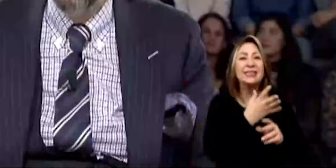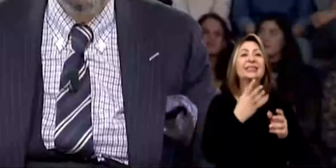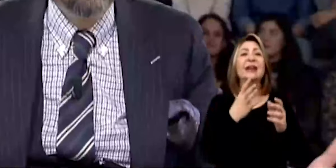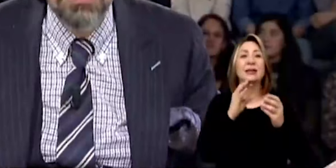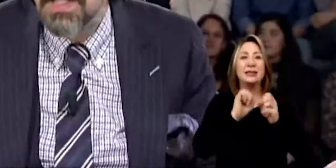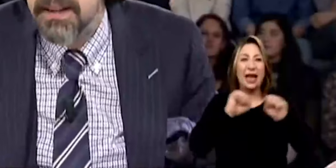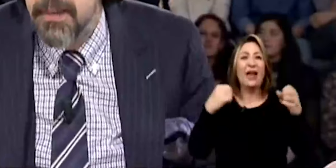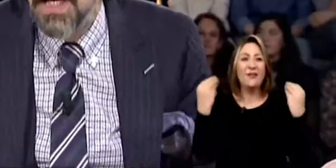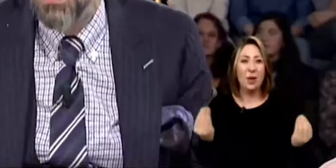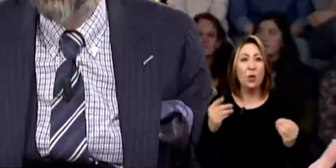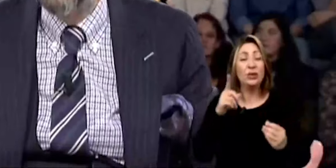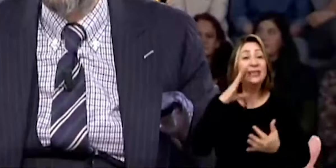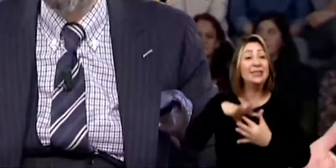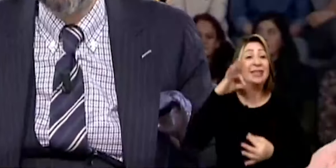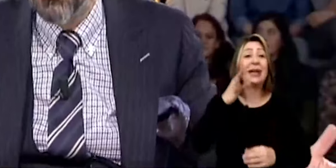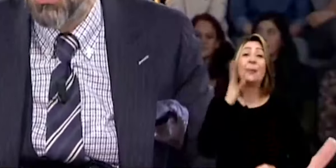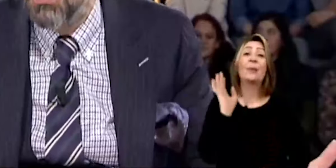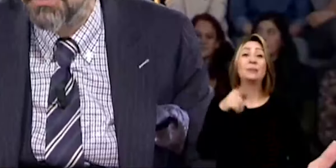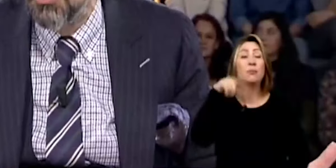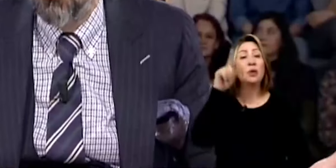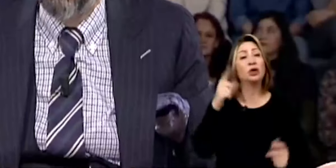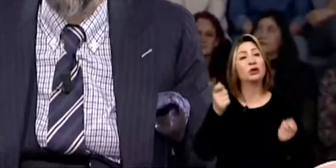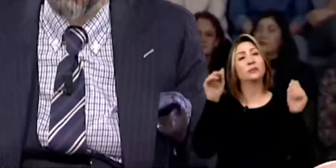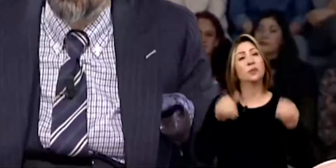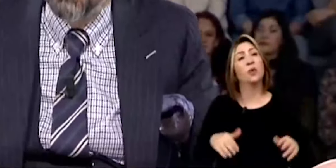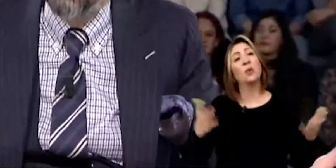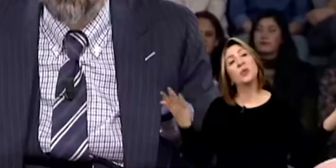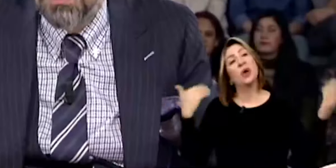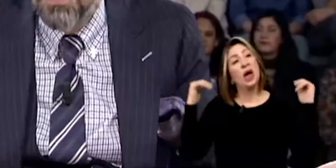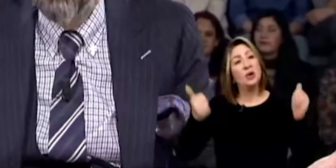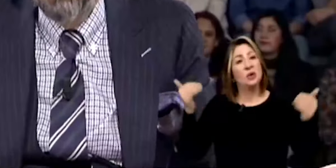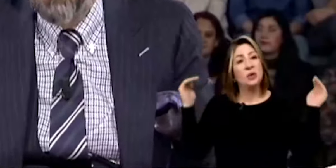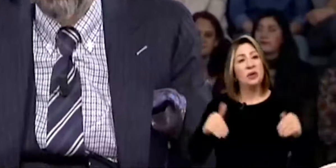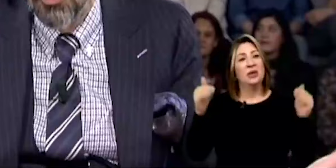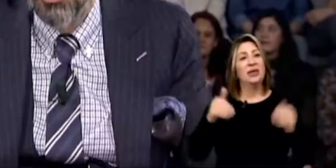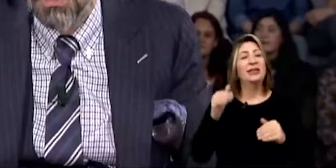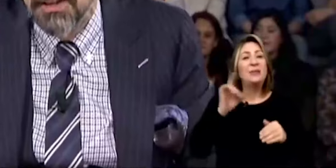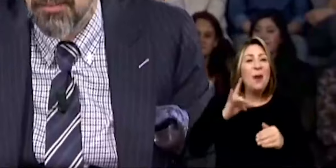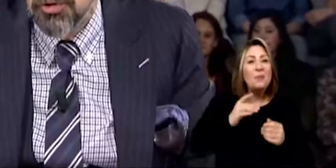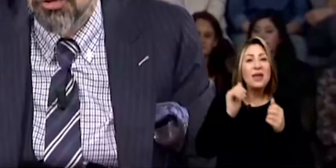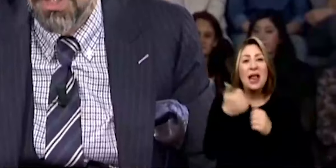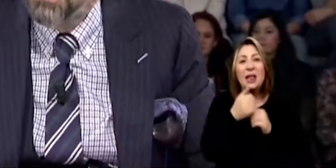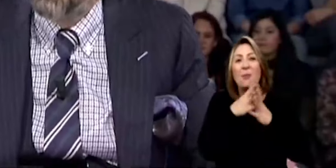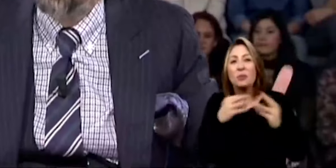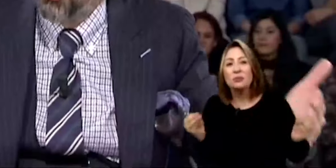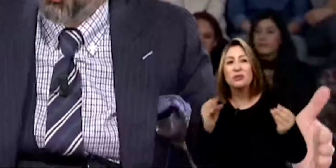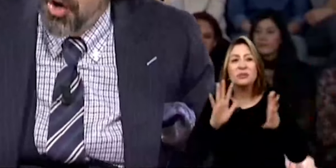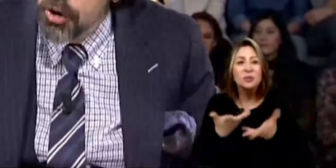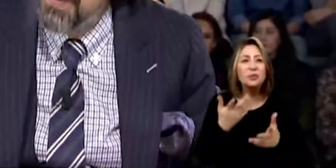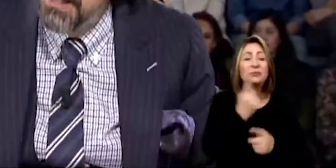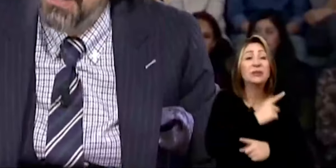etkileyebilir. Peki bunu insanlar bilemezler. Yani bir gün işe geldiklerinde o her gün geliyoruz bak sperm kalitem ya da yumurta kalitem bozuldu diyemezler.